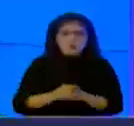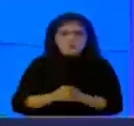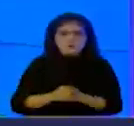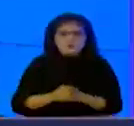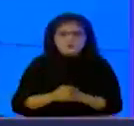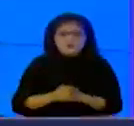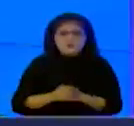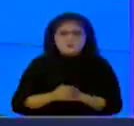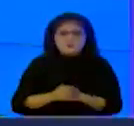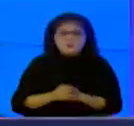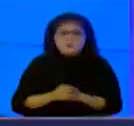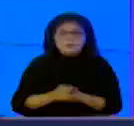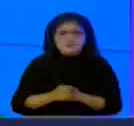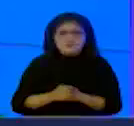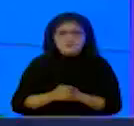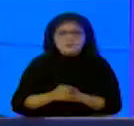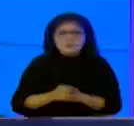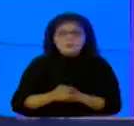Physical distancing.